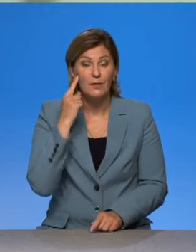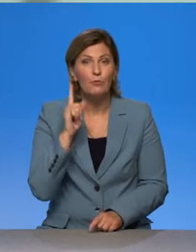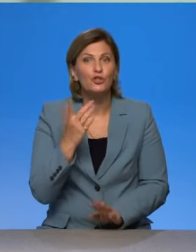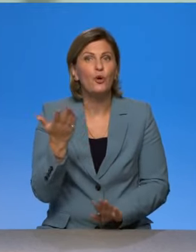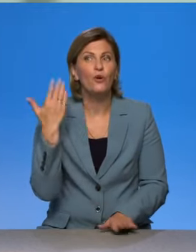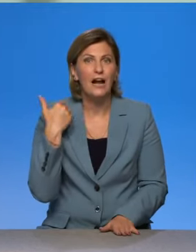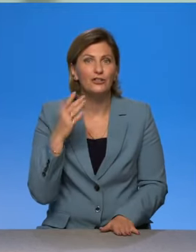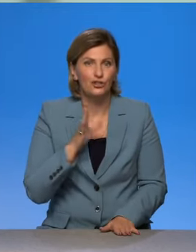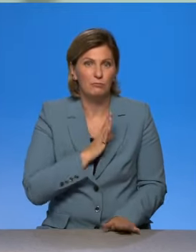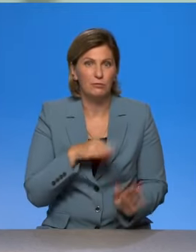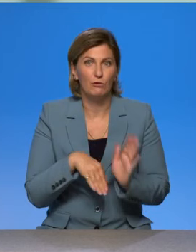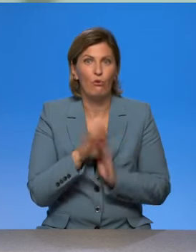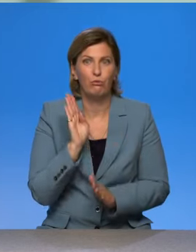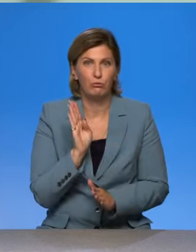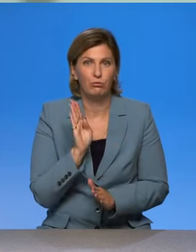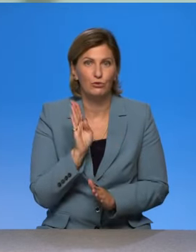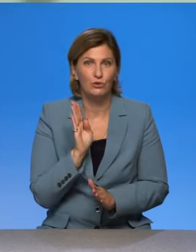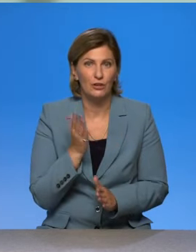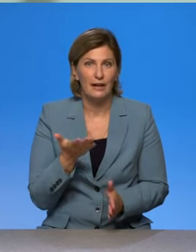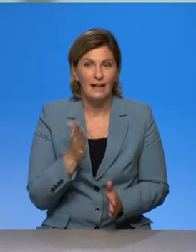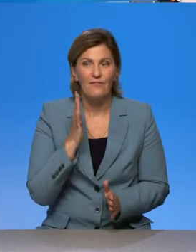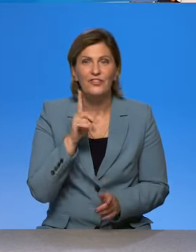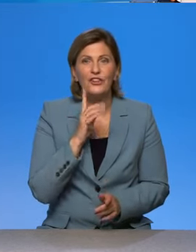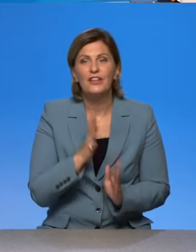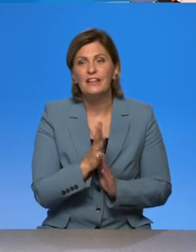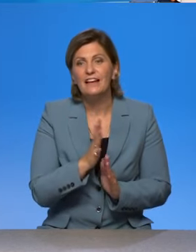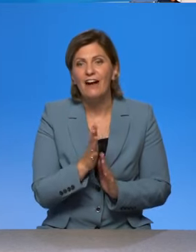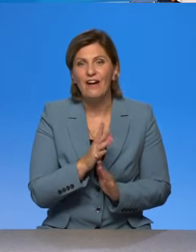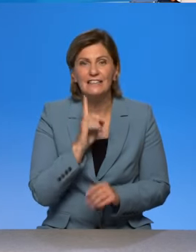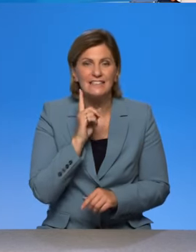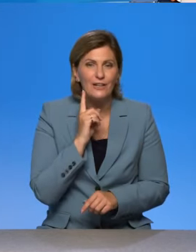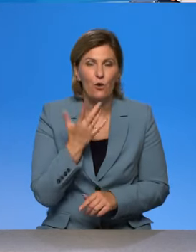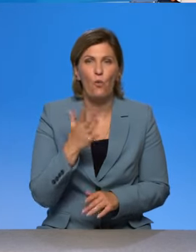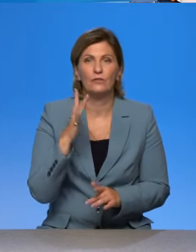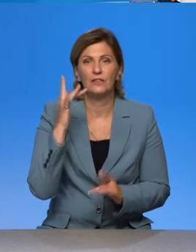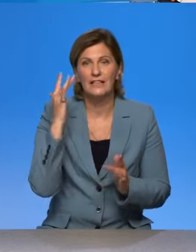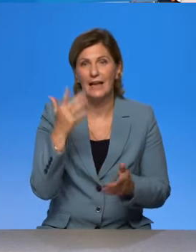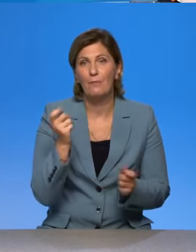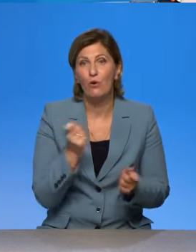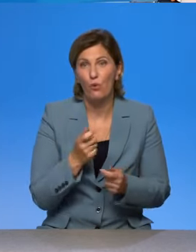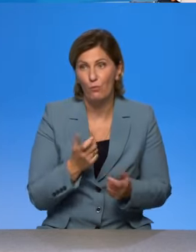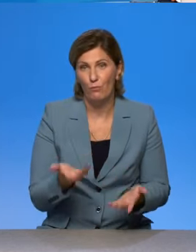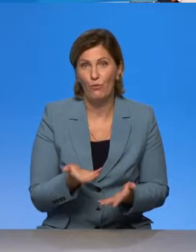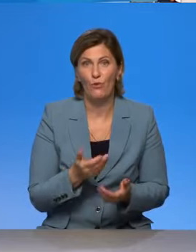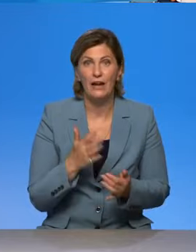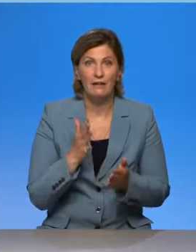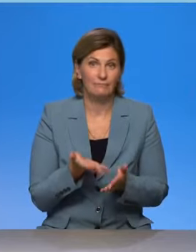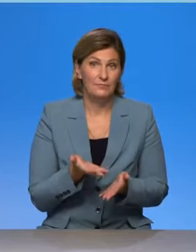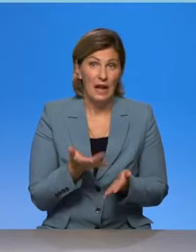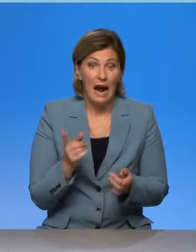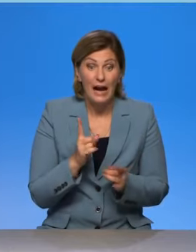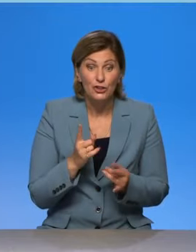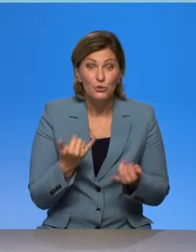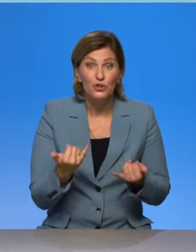была, естественно, воздух голубее, солнце желтее, да. Но не могу не спросить, а что же действительно с временами-то у